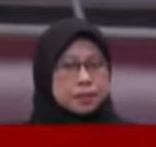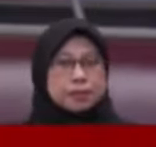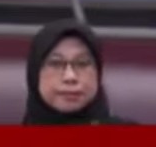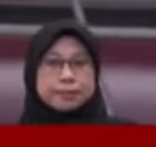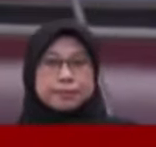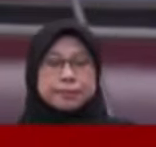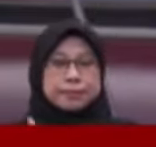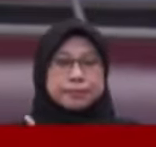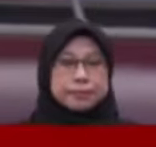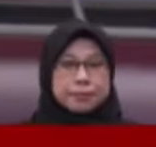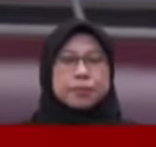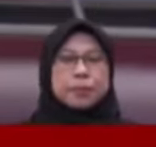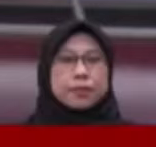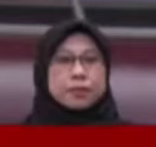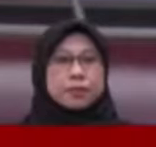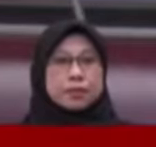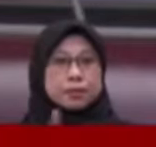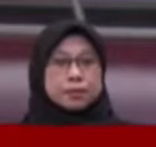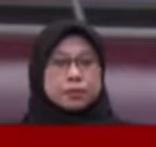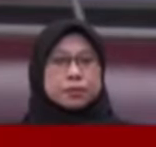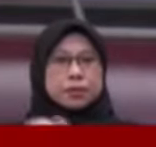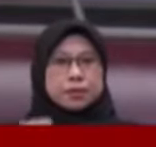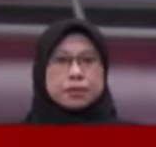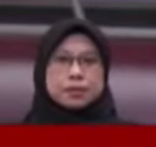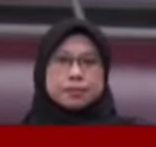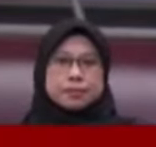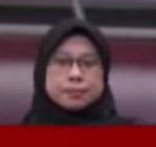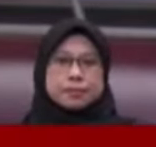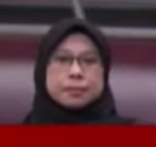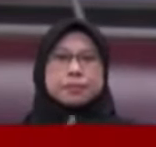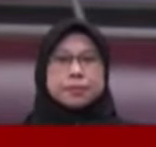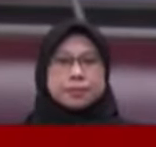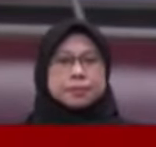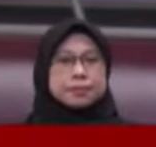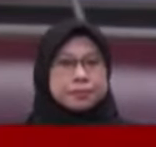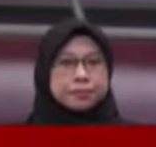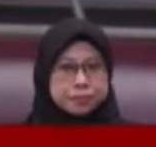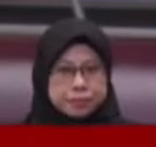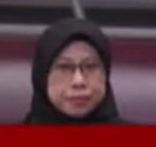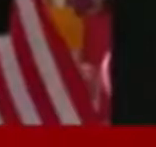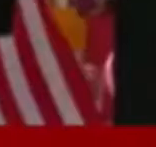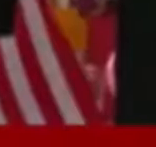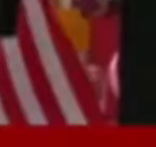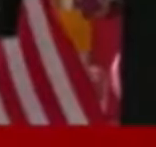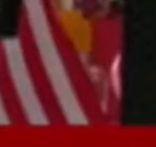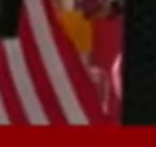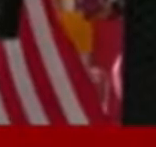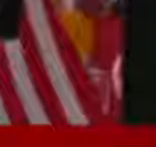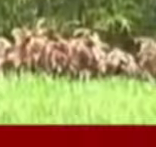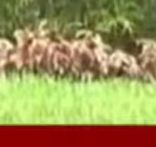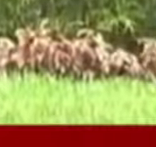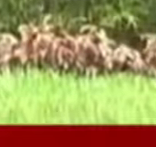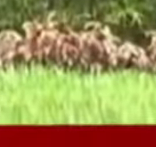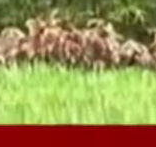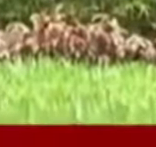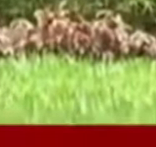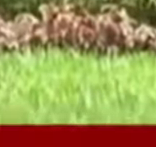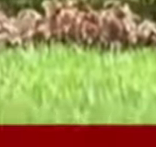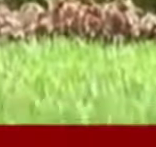செய்திகளை உருவாக்க வேண்டும் என துணை அமைச்சர் வலியுறுத்தினார். மலேசிய ஊடக மன்றத்தை அமைப்பது மீதான பேச்சுகள் இடைக்கால